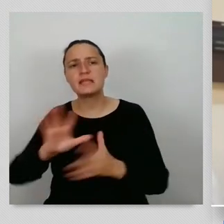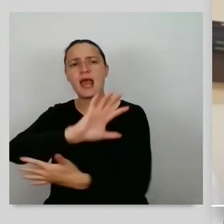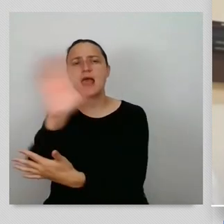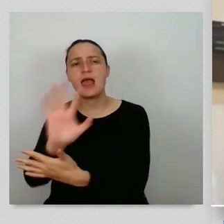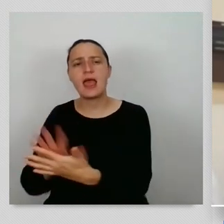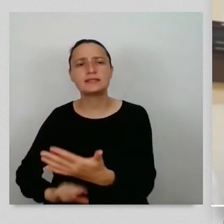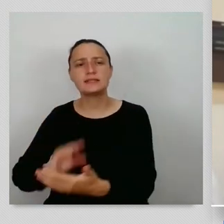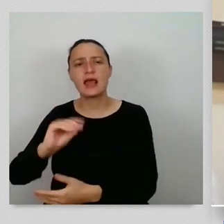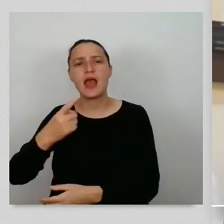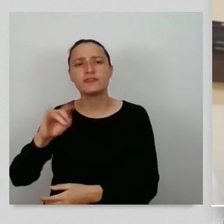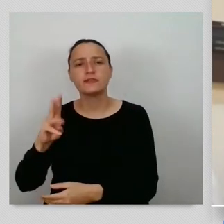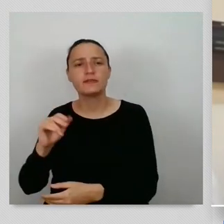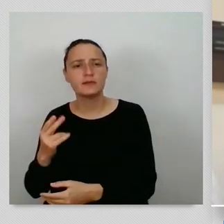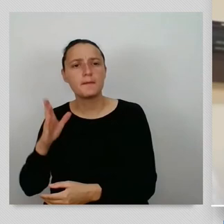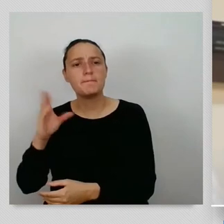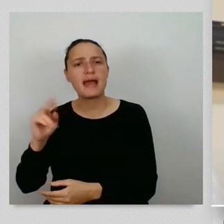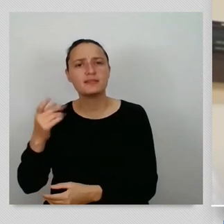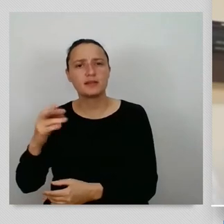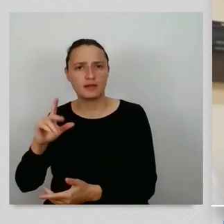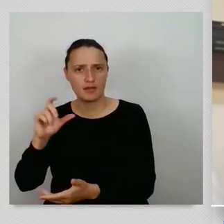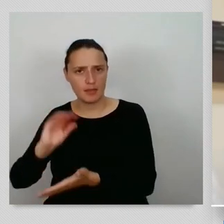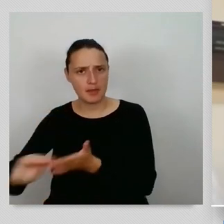dyrektor Bendyk wspomniał, zarówno